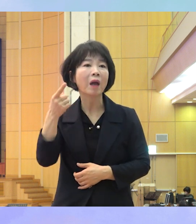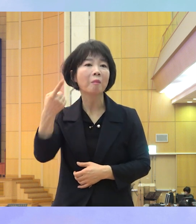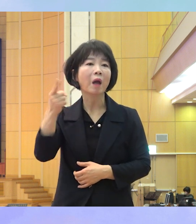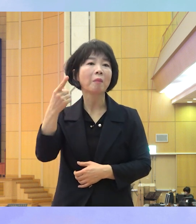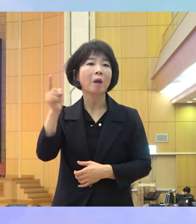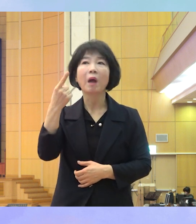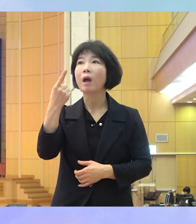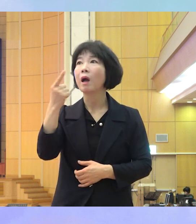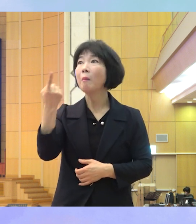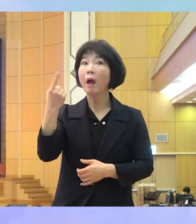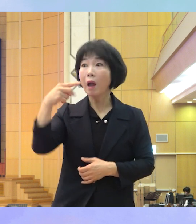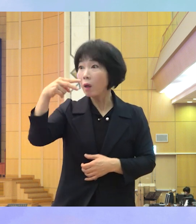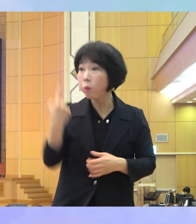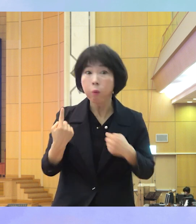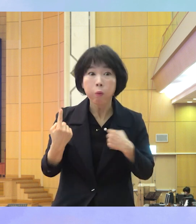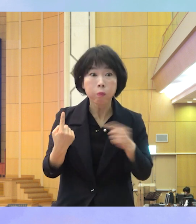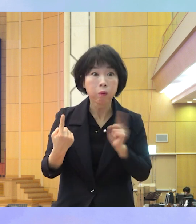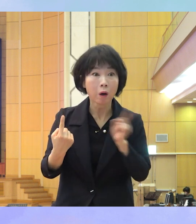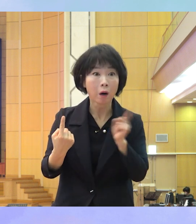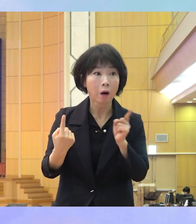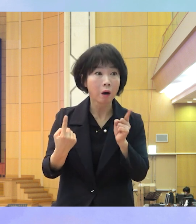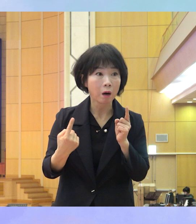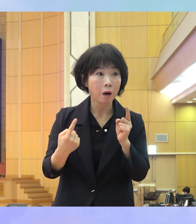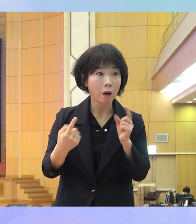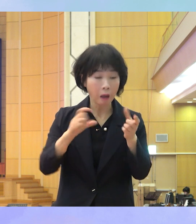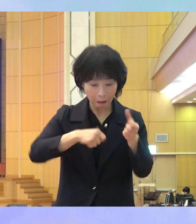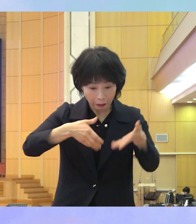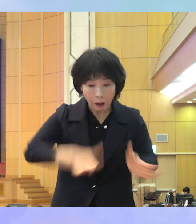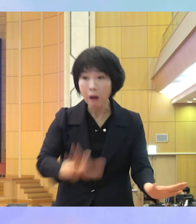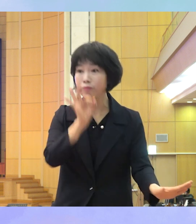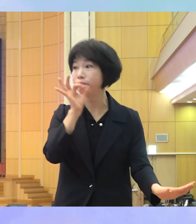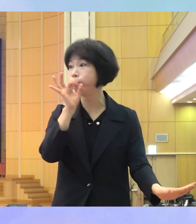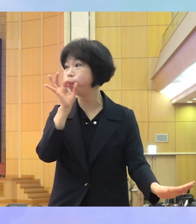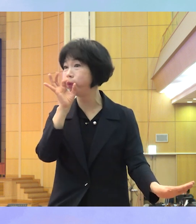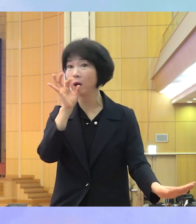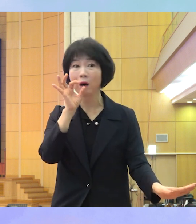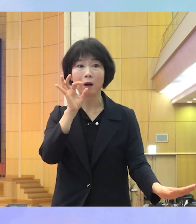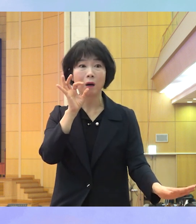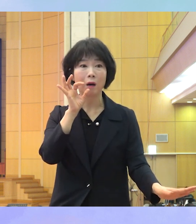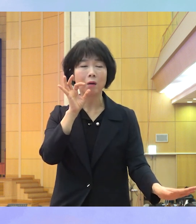100살이 되었는데도 지금 아이를 낳을 수 있는